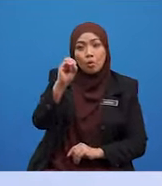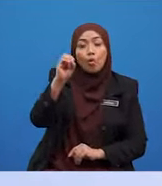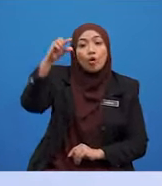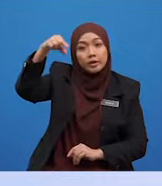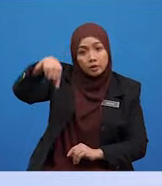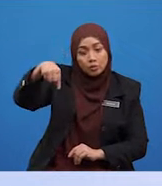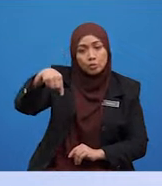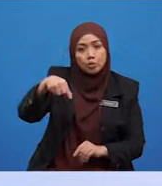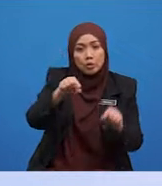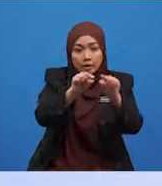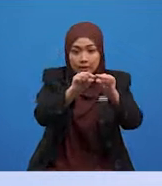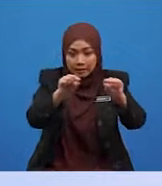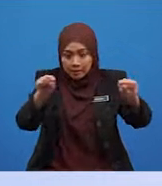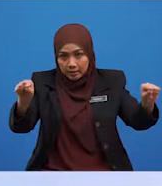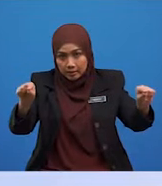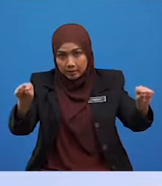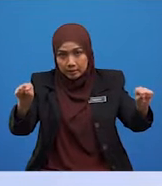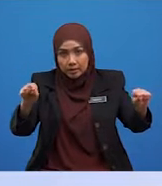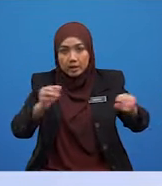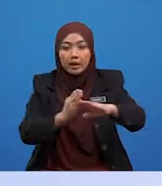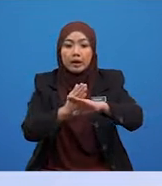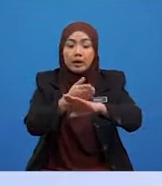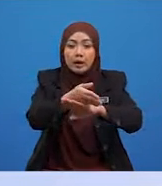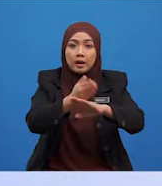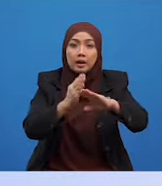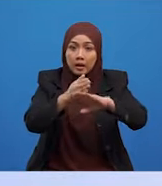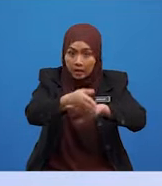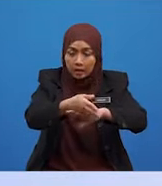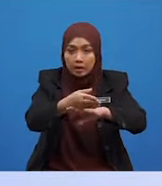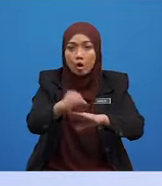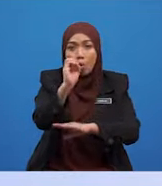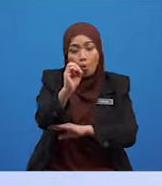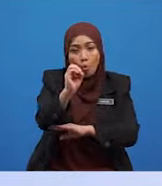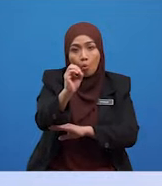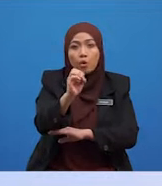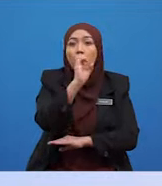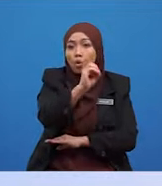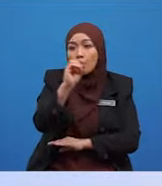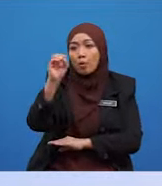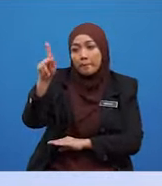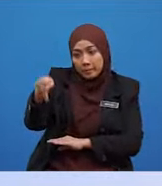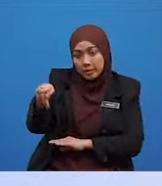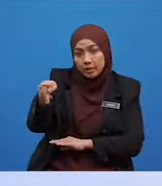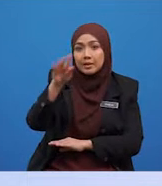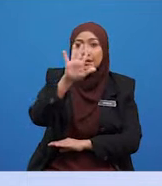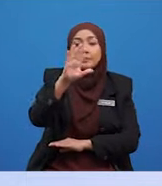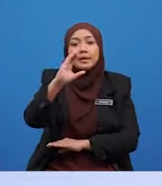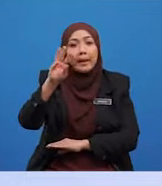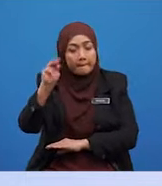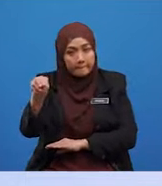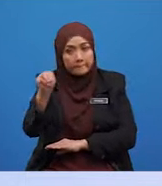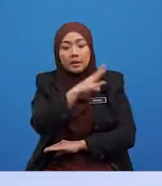garis lurus yang melalui pusat bulatan O. Diberi OP sama dengan 5